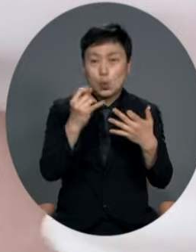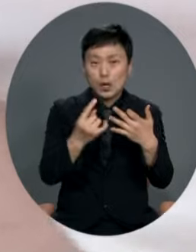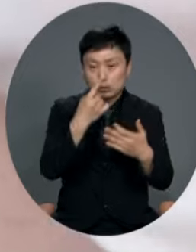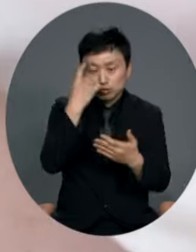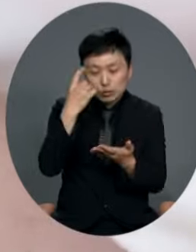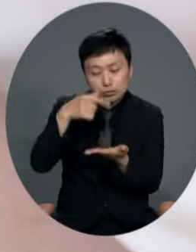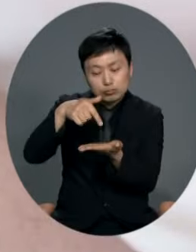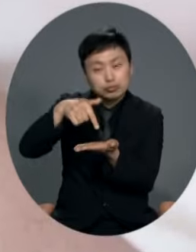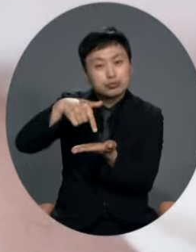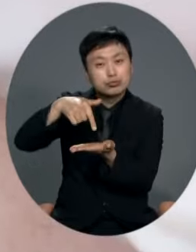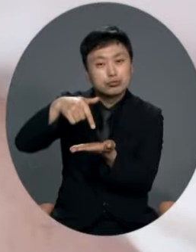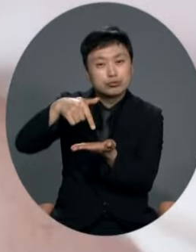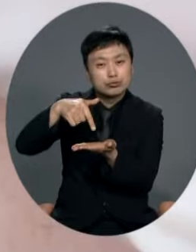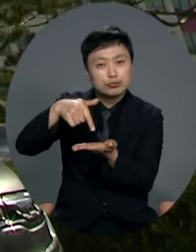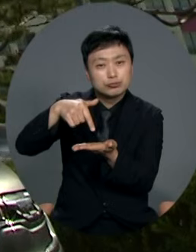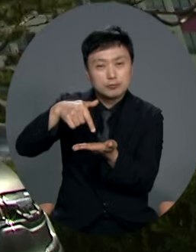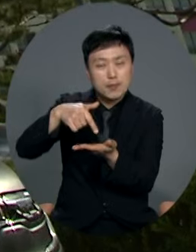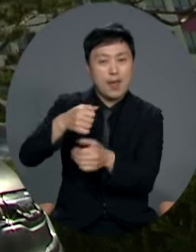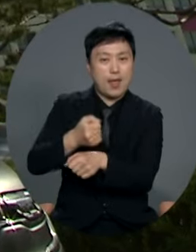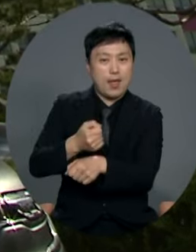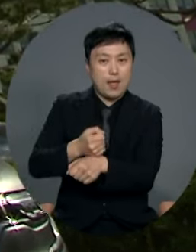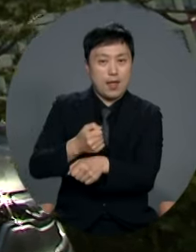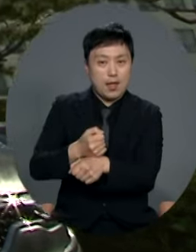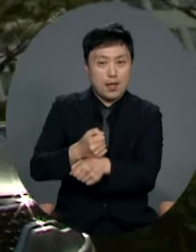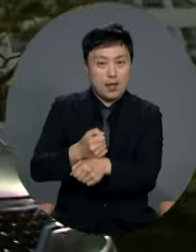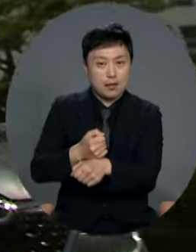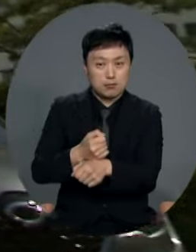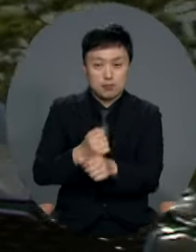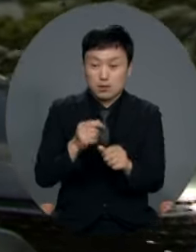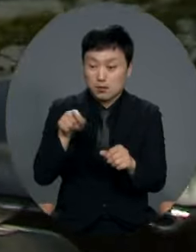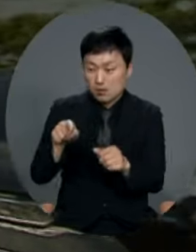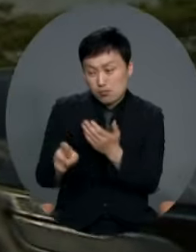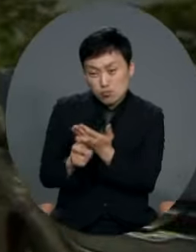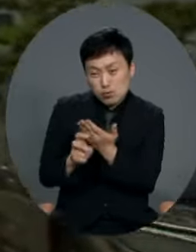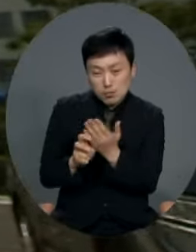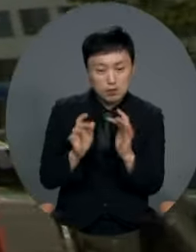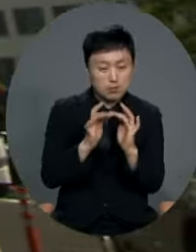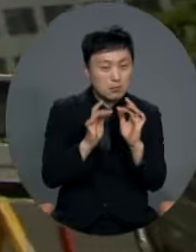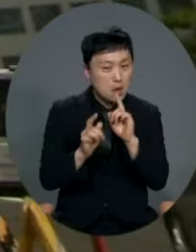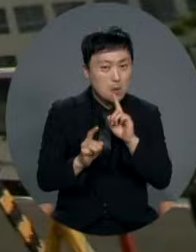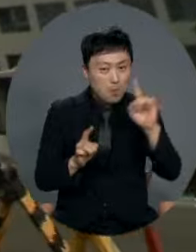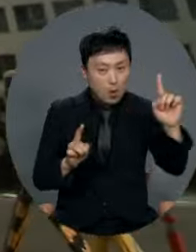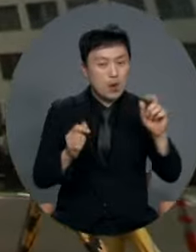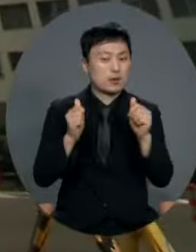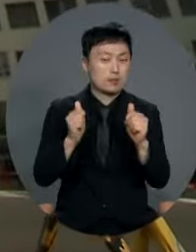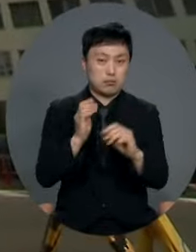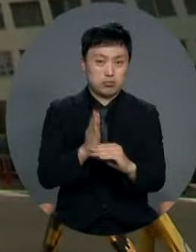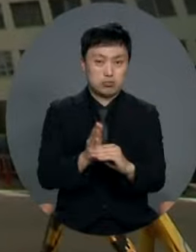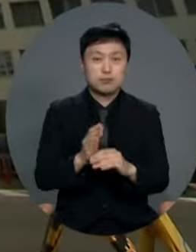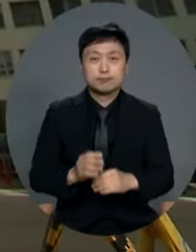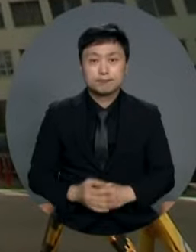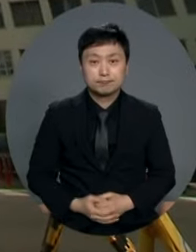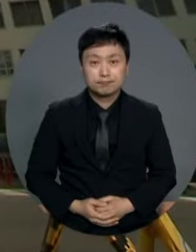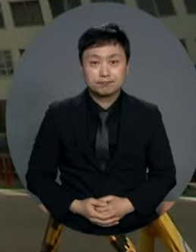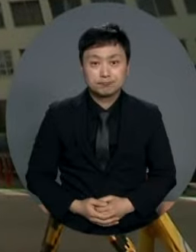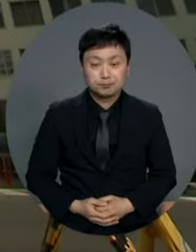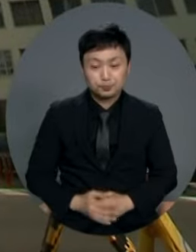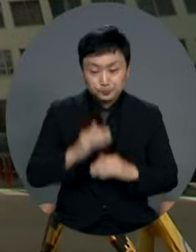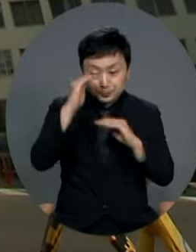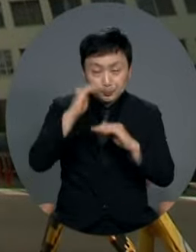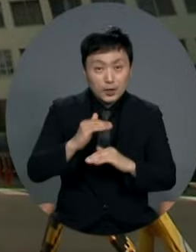눈썹 문신 시술을 했습니다. 국민신문고로 불법 의료 행위 신고가 됐고 재판에 넘겨졌습니다. 핵심